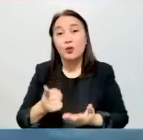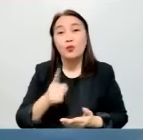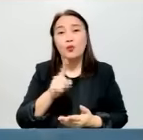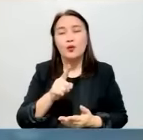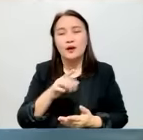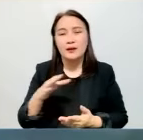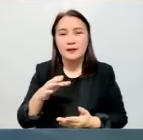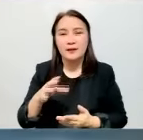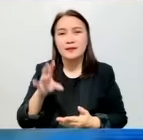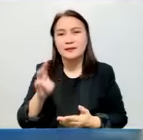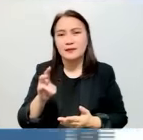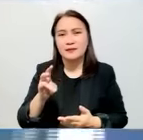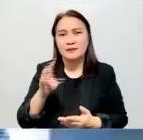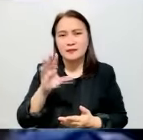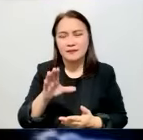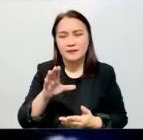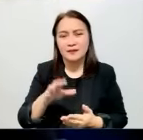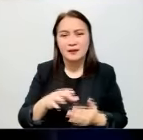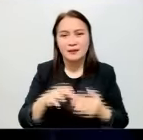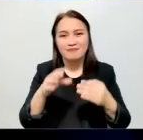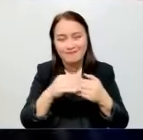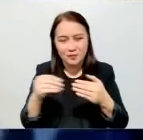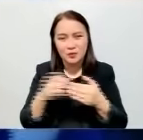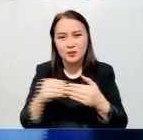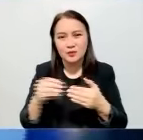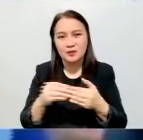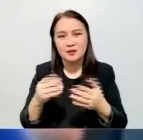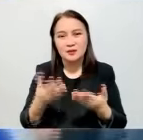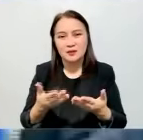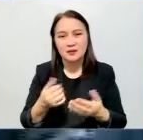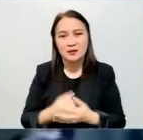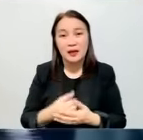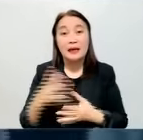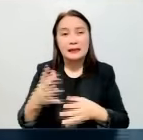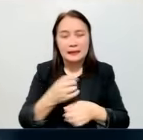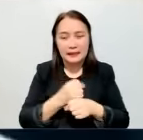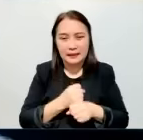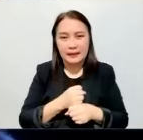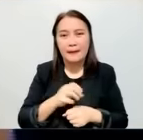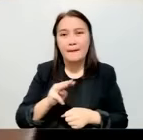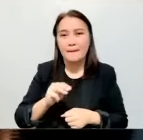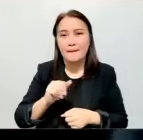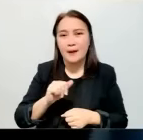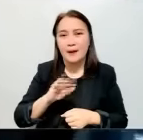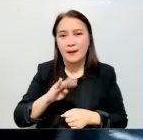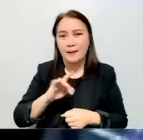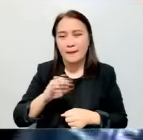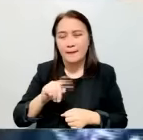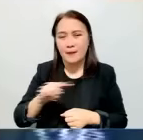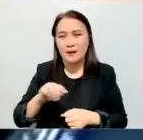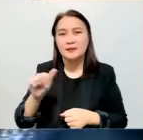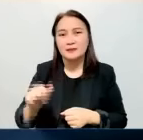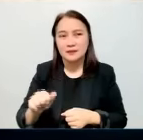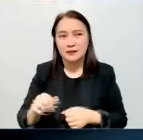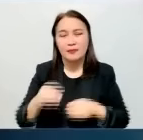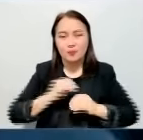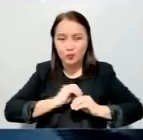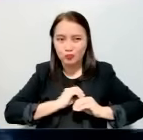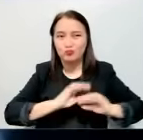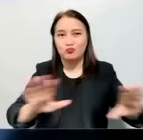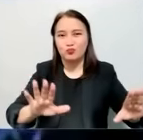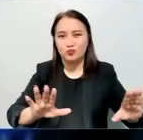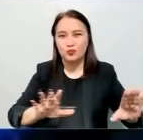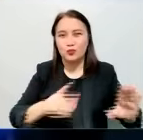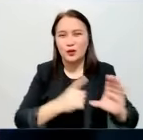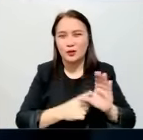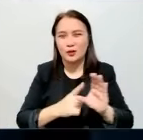$107,000 o halos 6 na milyong piso ang kabuoang natanggap na pera ni Mabanza para pondohan ang paghahasik ng terorismo sa bansa. Sa laki ng